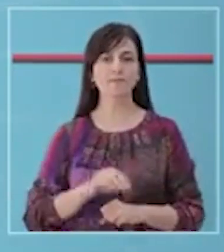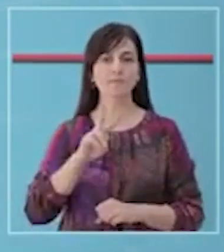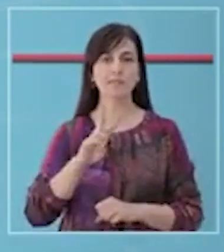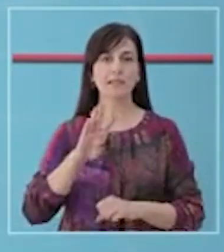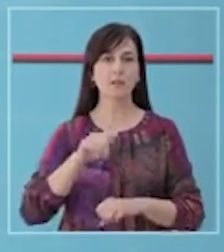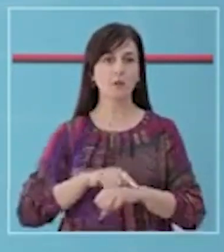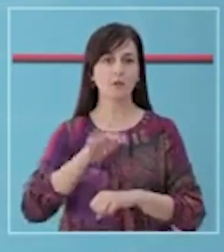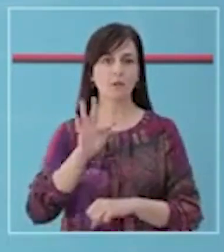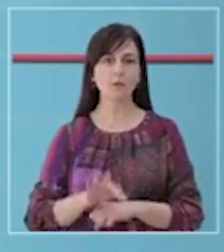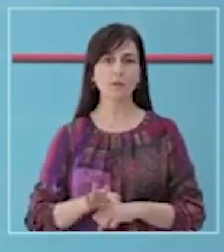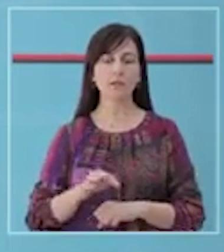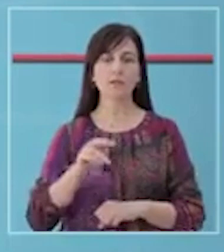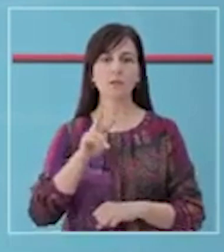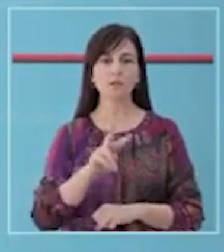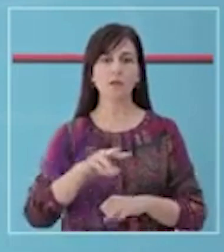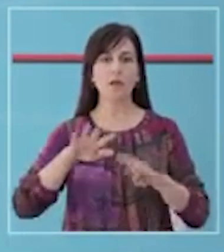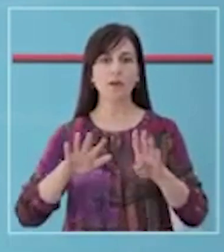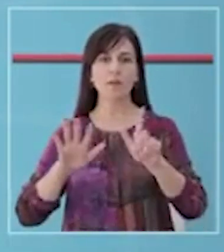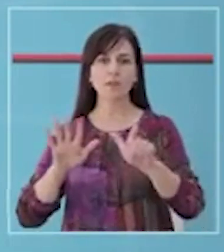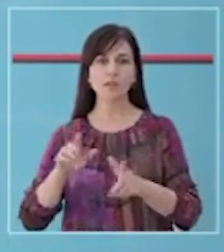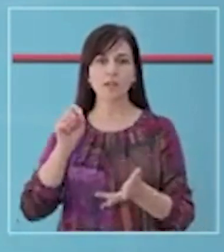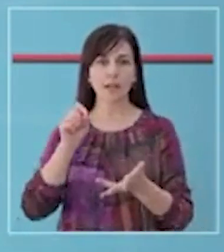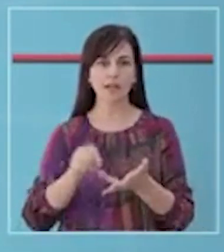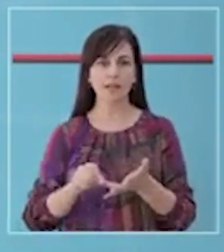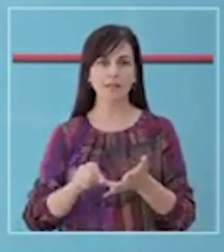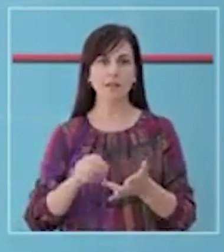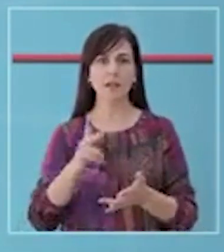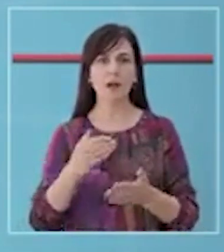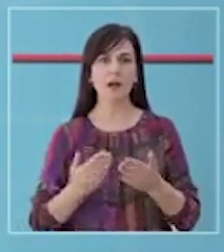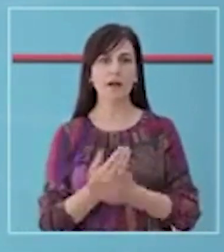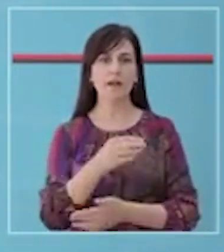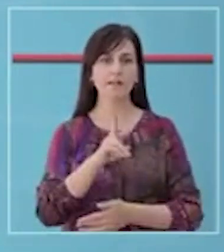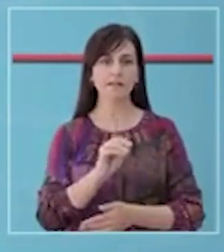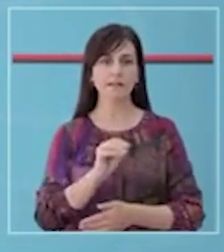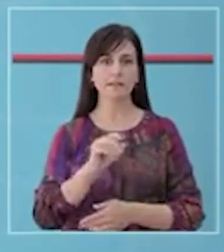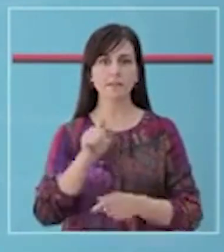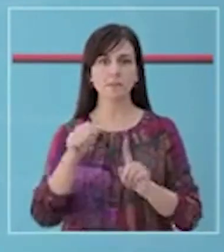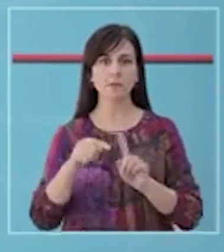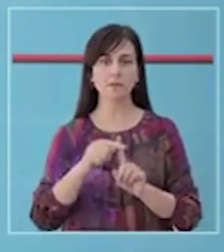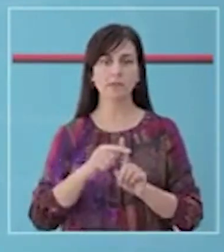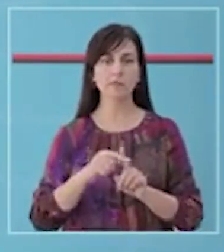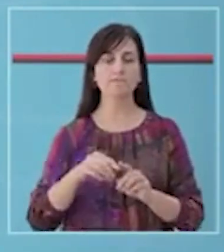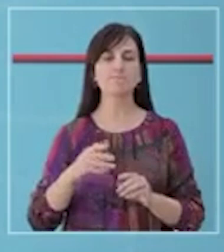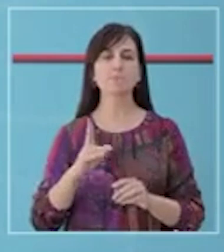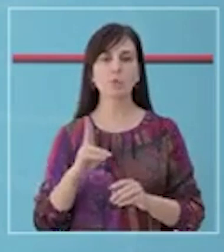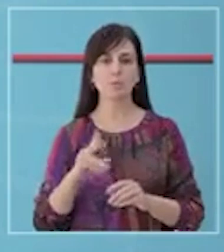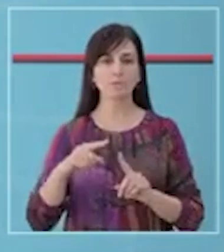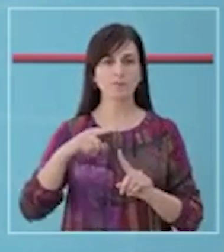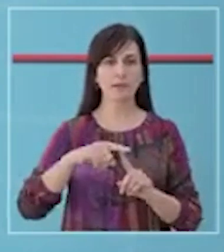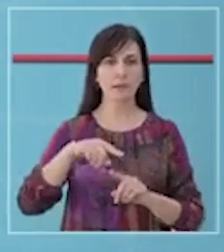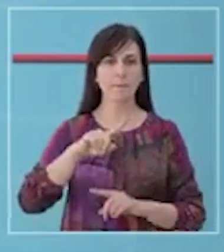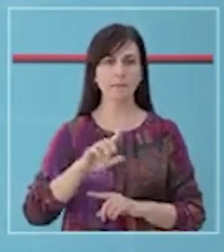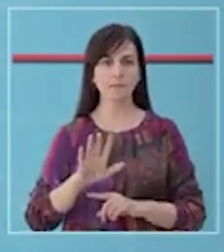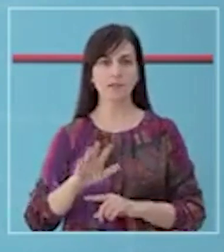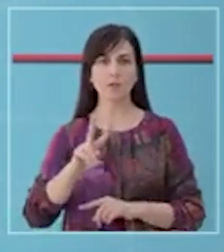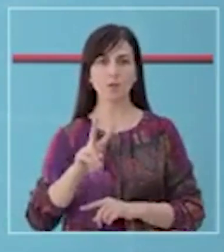kryer 297 testime, nga të cilat janë konfirmuar 20 raste pozitive. Përkatësisht, 15 në Tiranë, 2